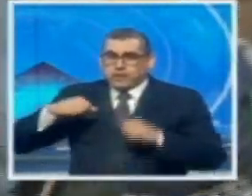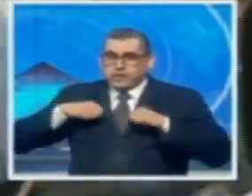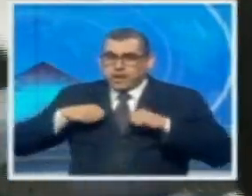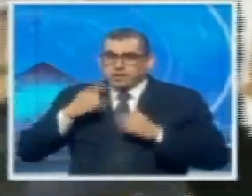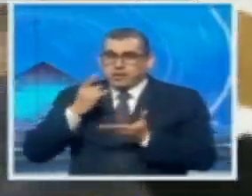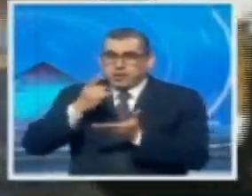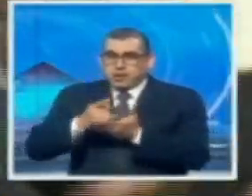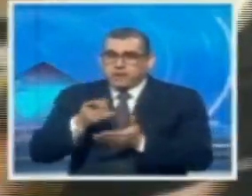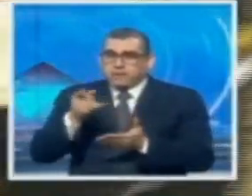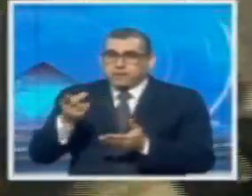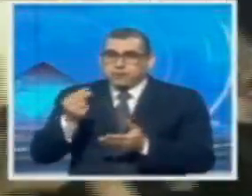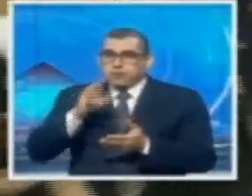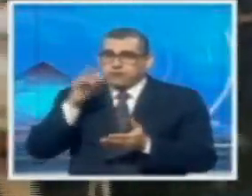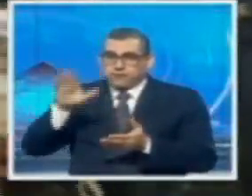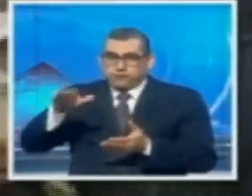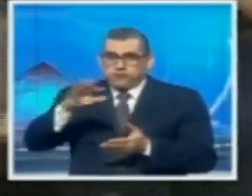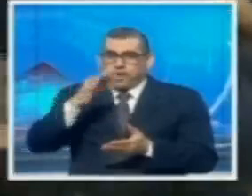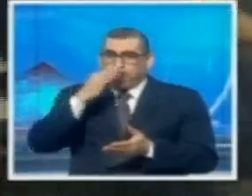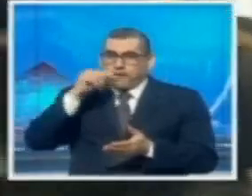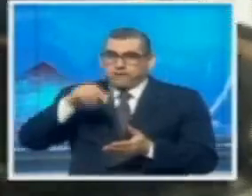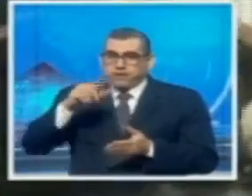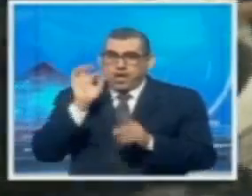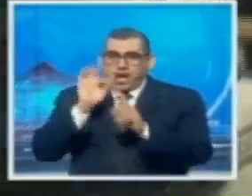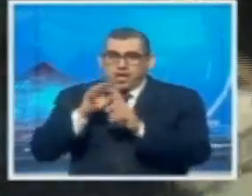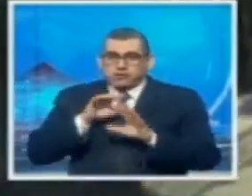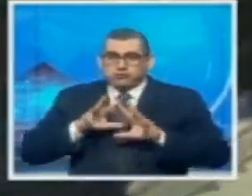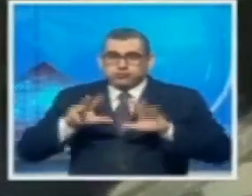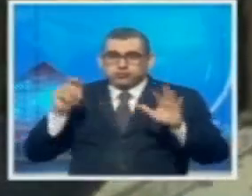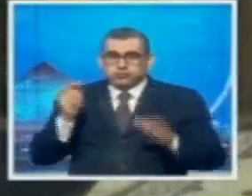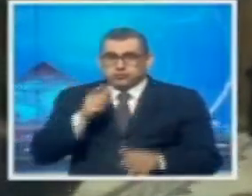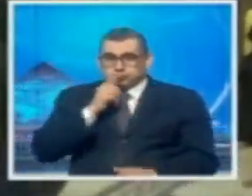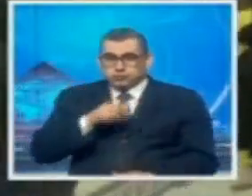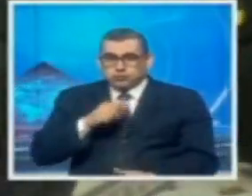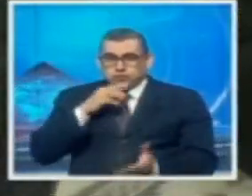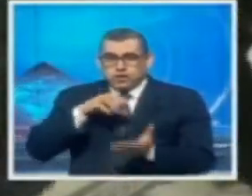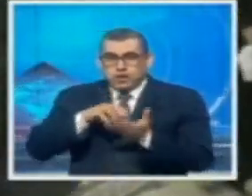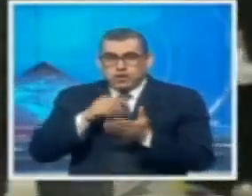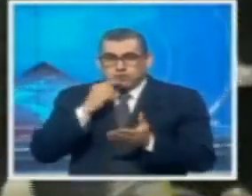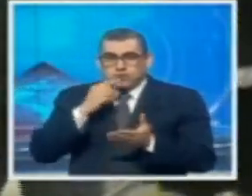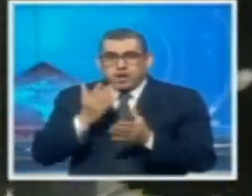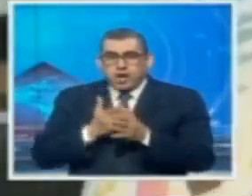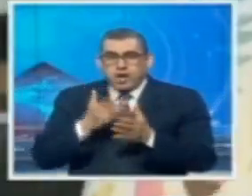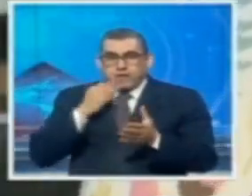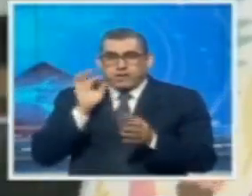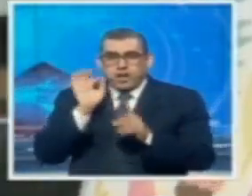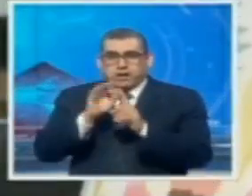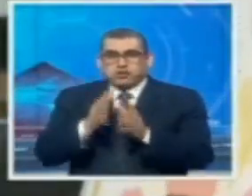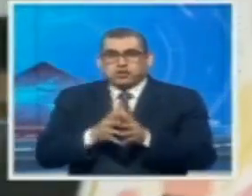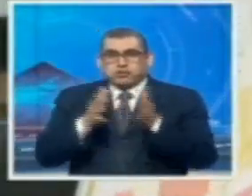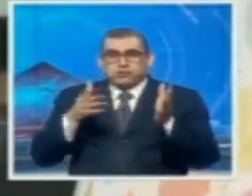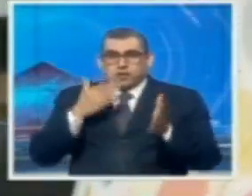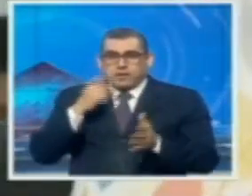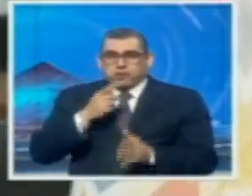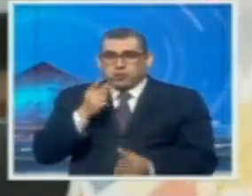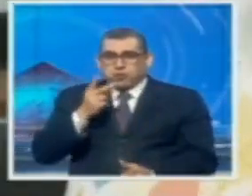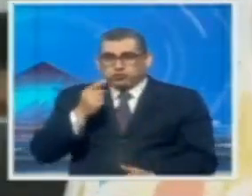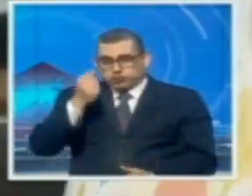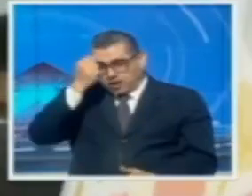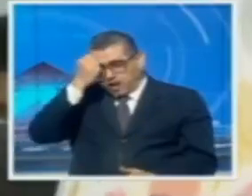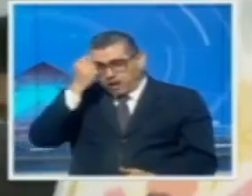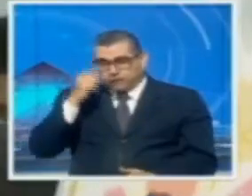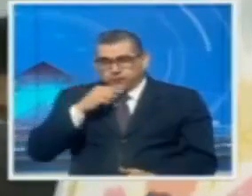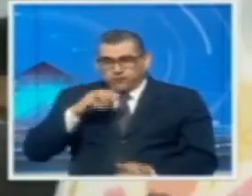والمحطات الرئيسة بهدف تحقيق المستهدف من الحملة. مستهدف منطقة الويلي، مستهدف يكاد يكون كبير شوية،